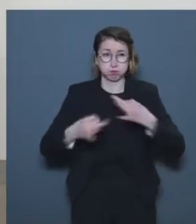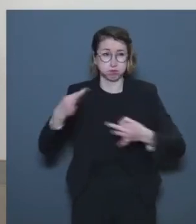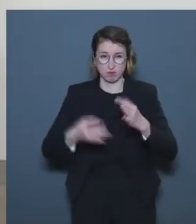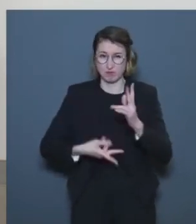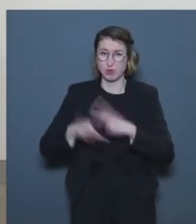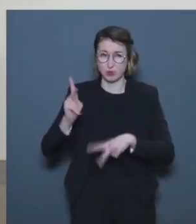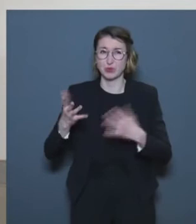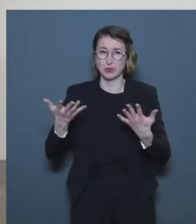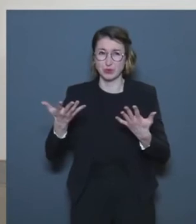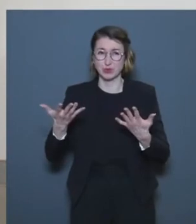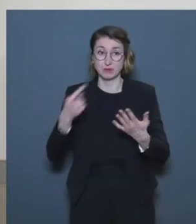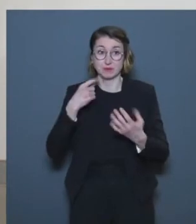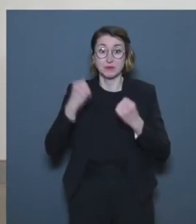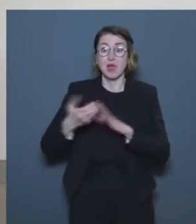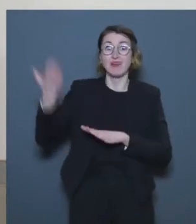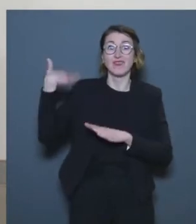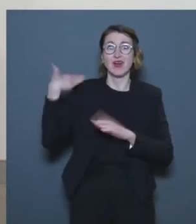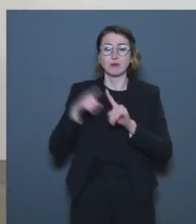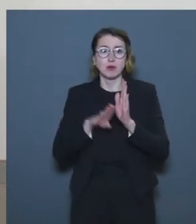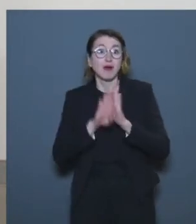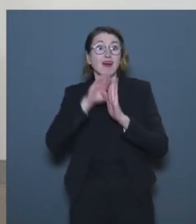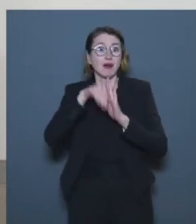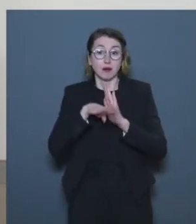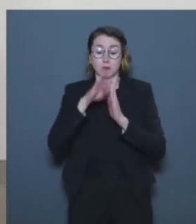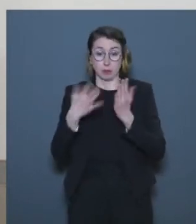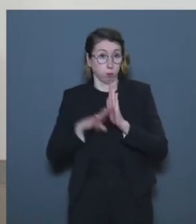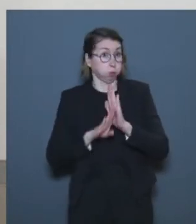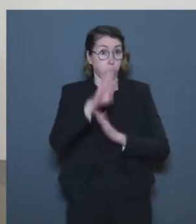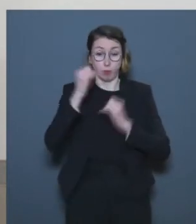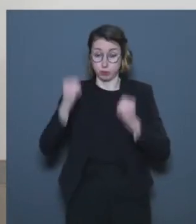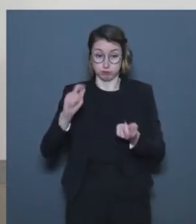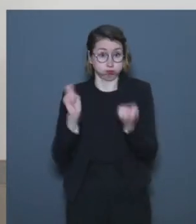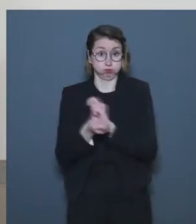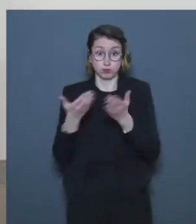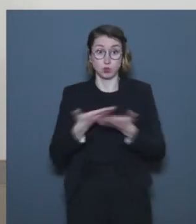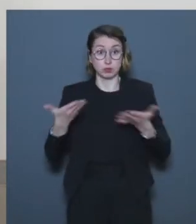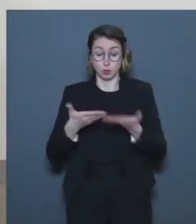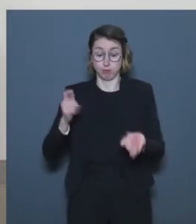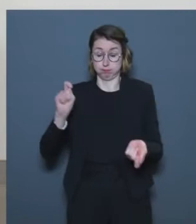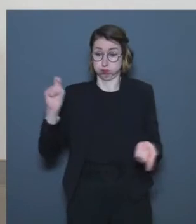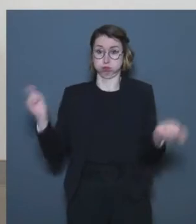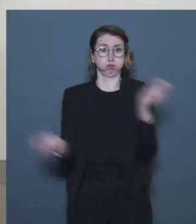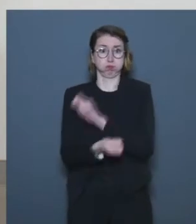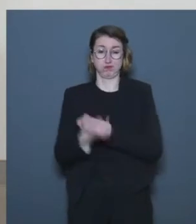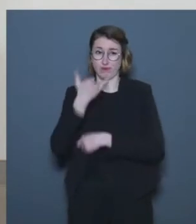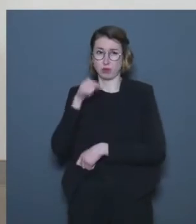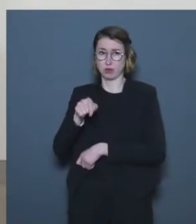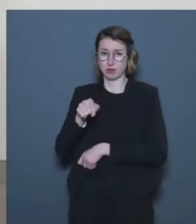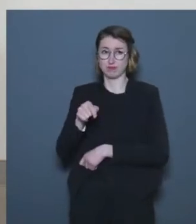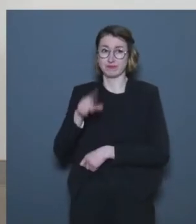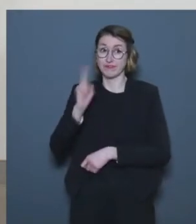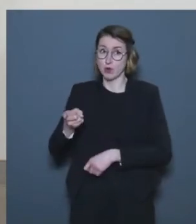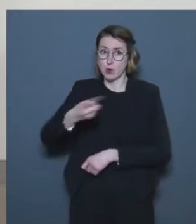rapidement que ce qu'on a vu dans le passé. C'est pour cela que nous devons construire des remparts, des